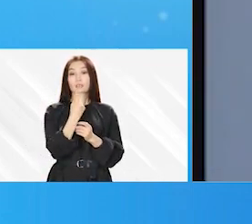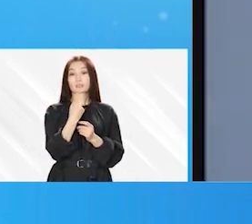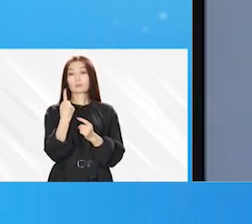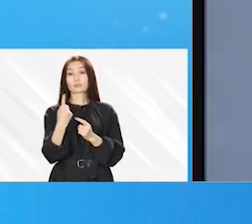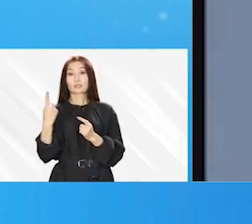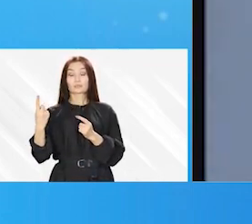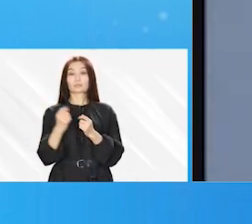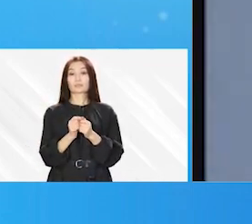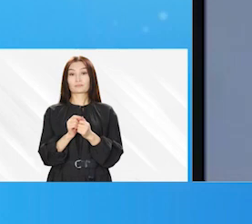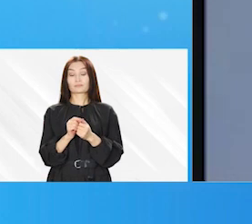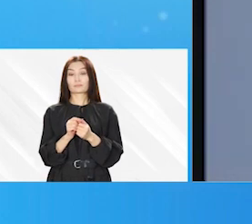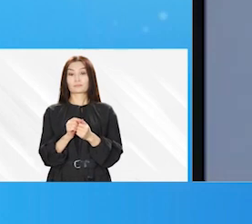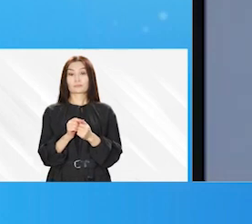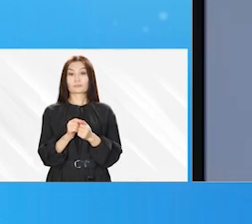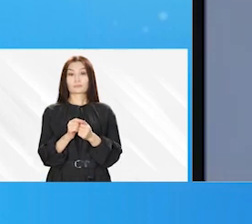другом